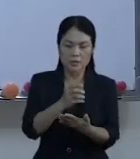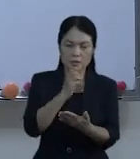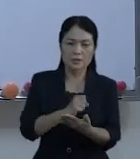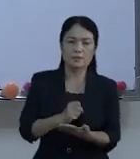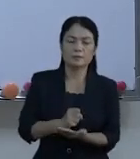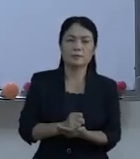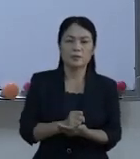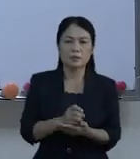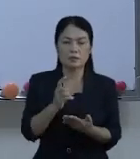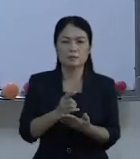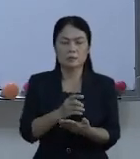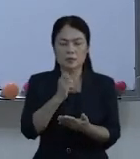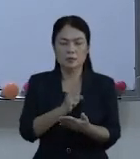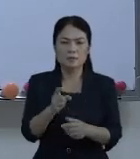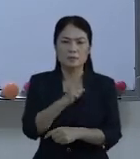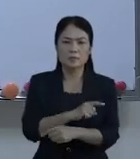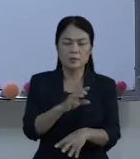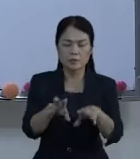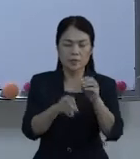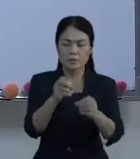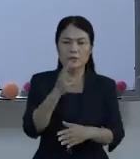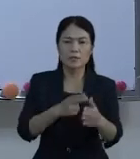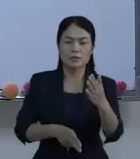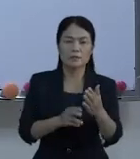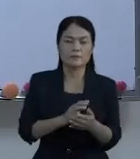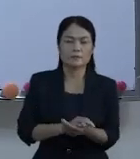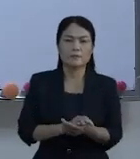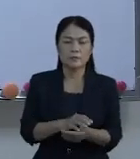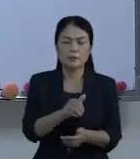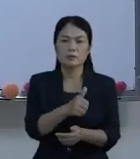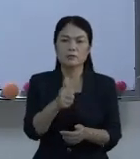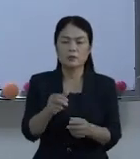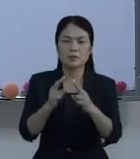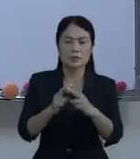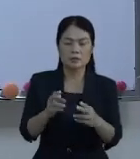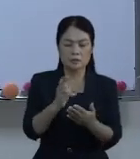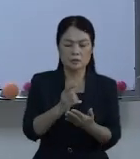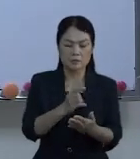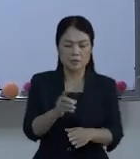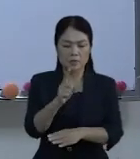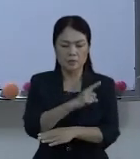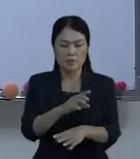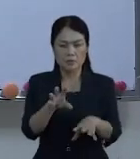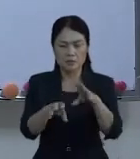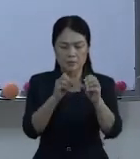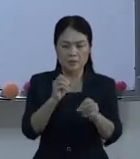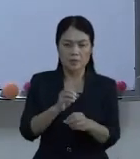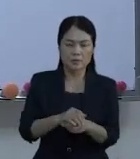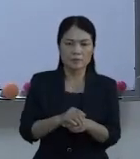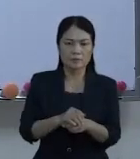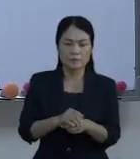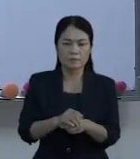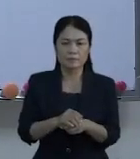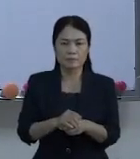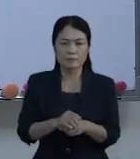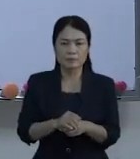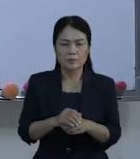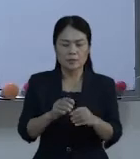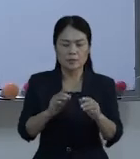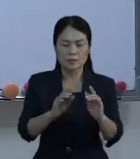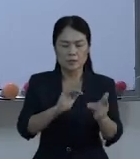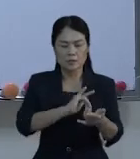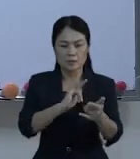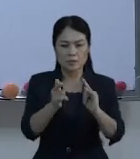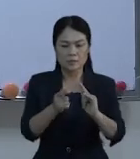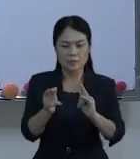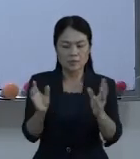này và miền trà dương khai muốn riêng vị ấy con và lo na miền trà dương khai muốn riêng một tí cá riệp thiệp chấm nuối